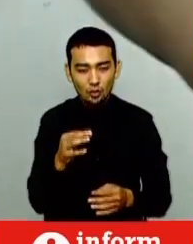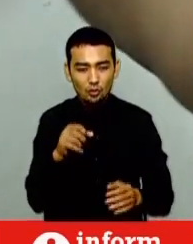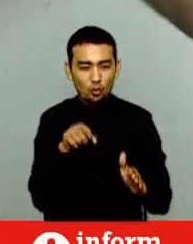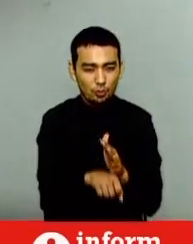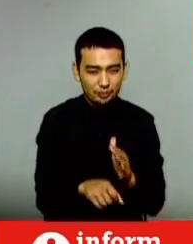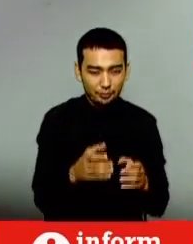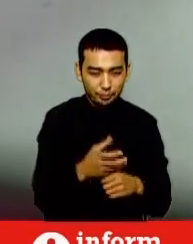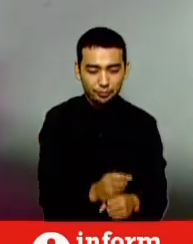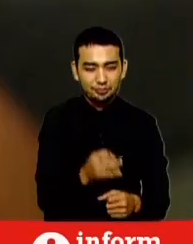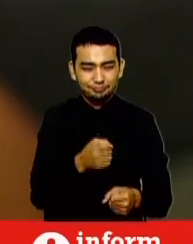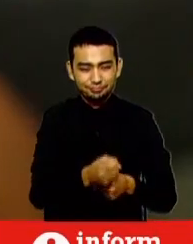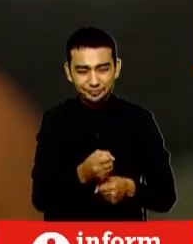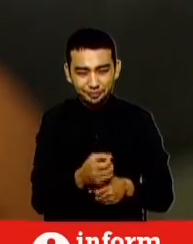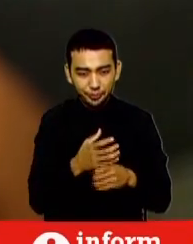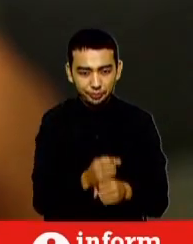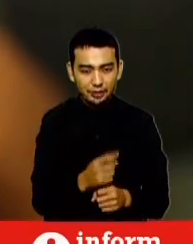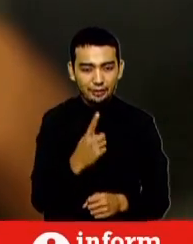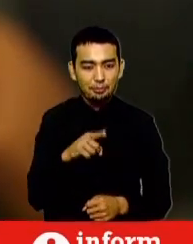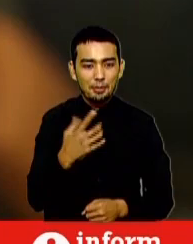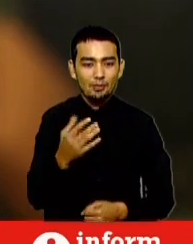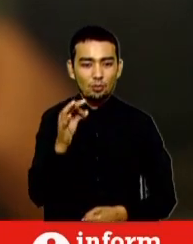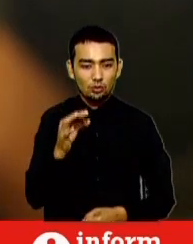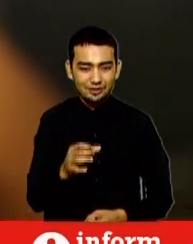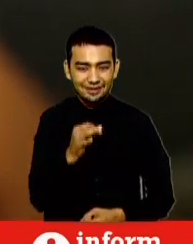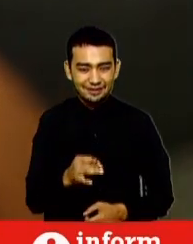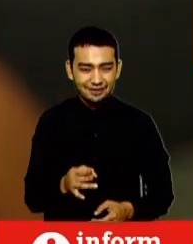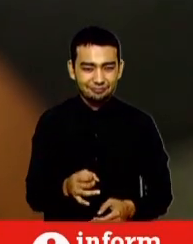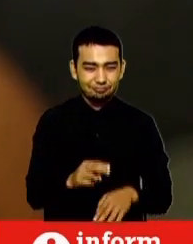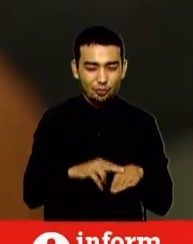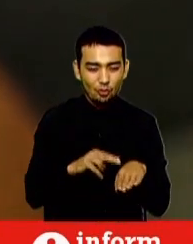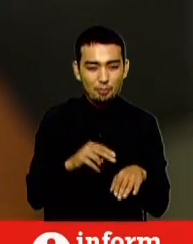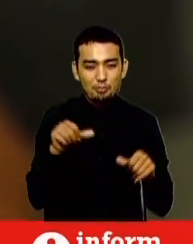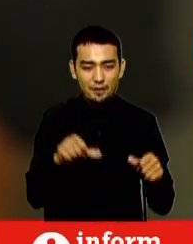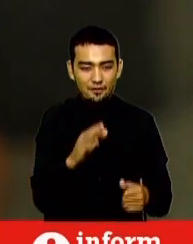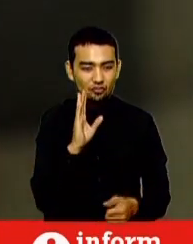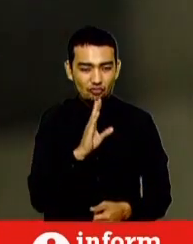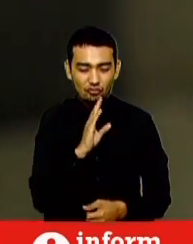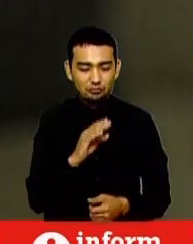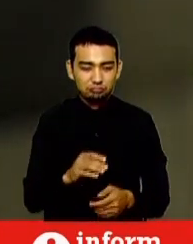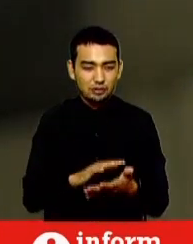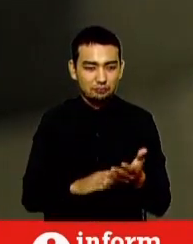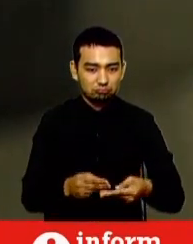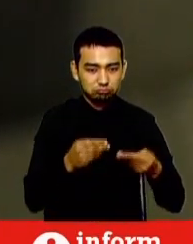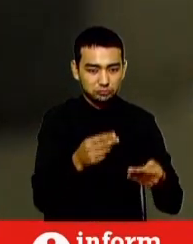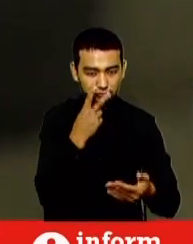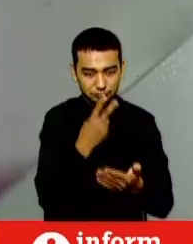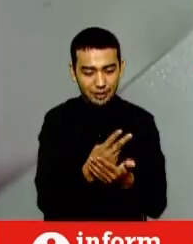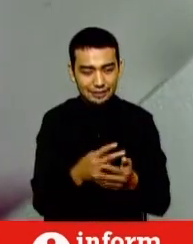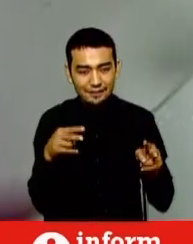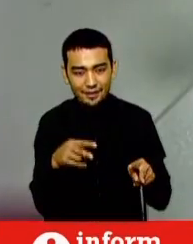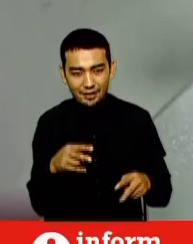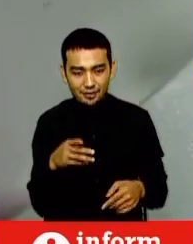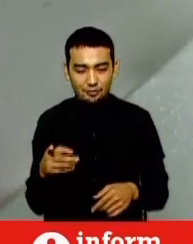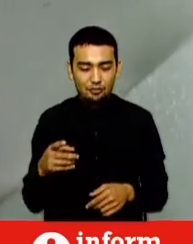последнее время удалось снизить на полтора процента сразу порядка теперь вправе заводить дела Без заявления жертвы достаточно показаний свидетелей